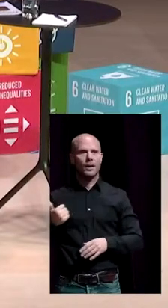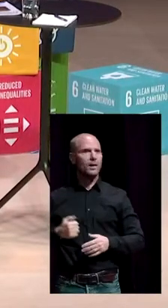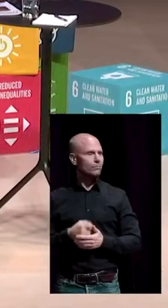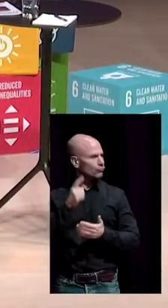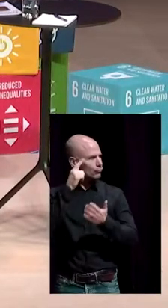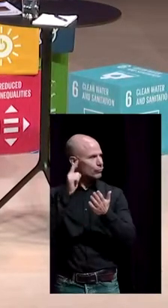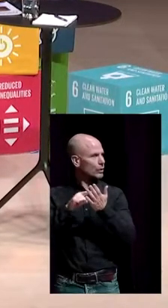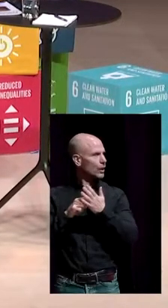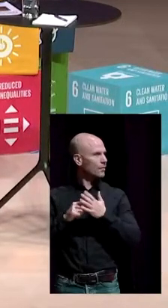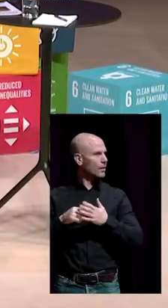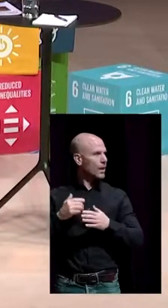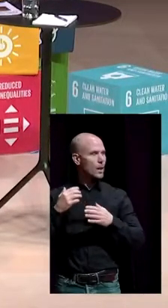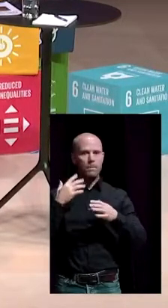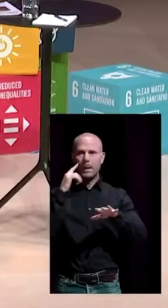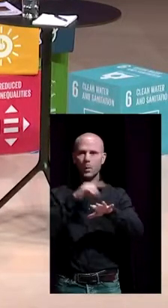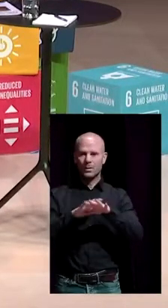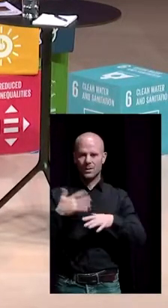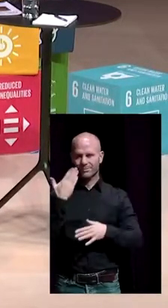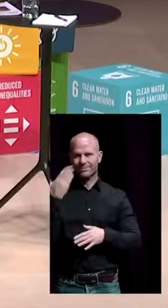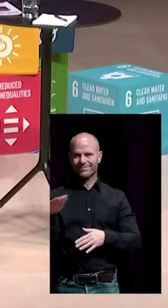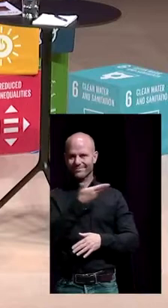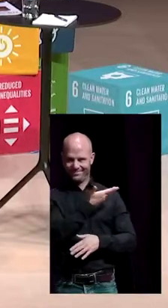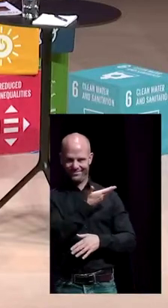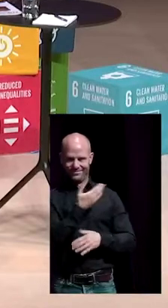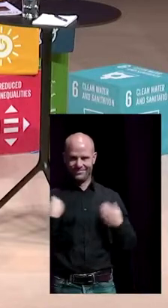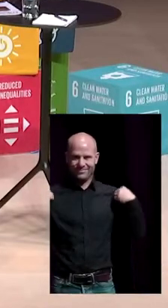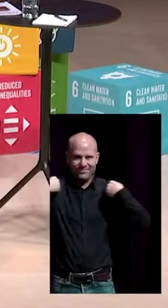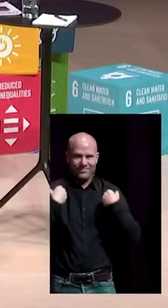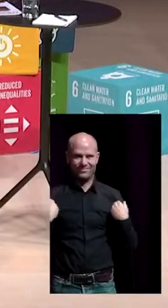att få igång blodcirkulationen här så börjar vi att rulla lite grann.